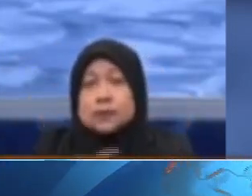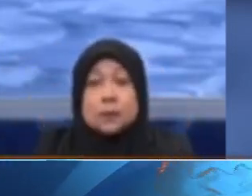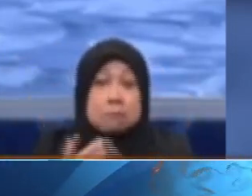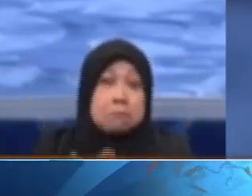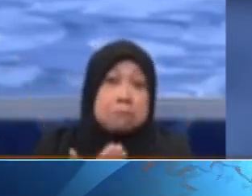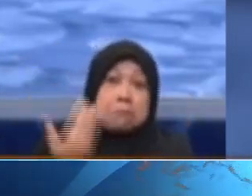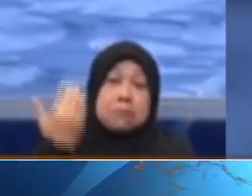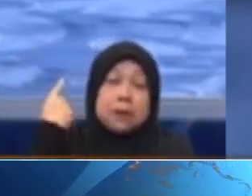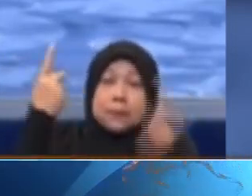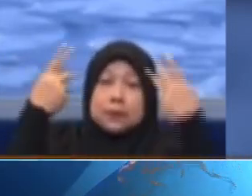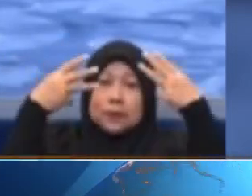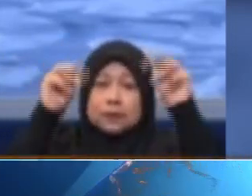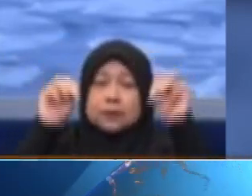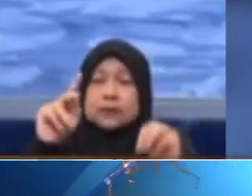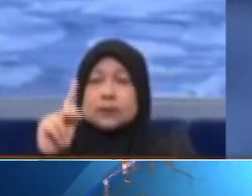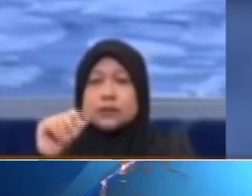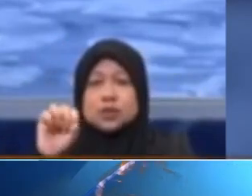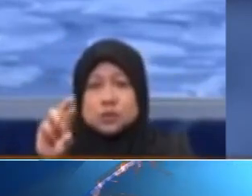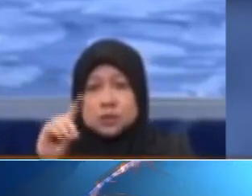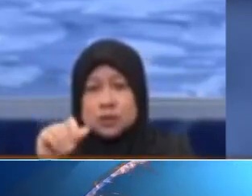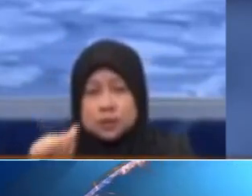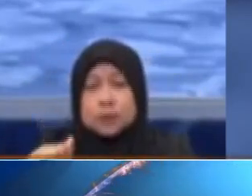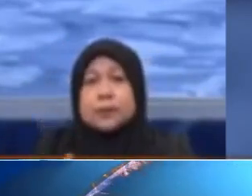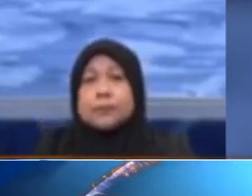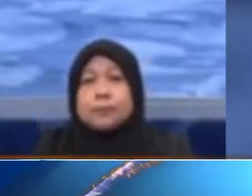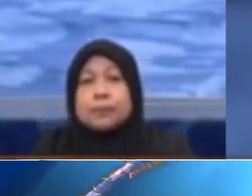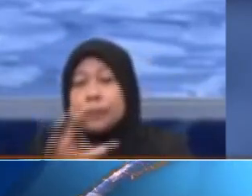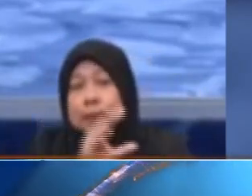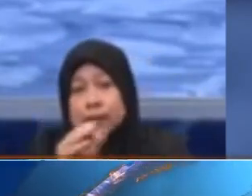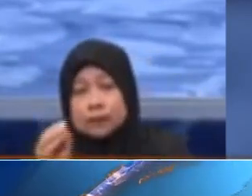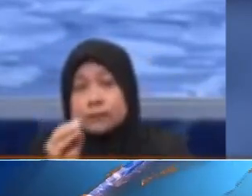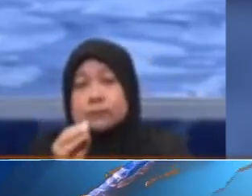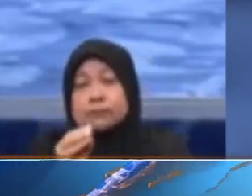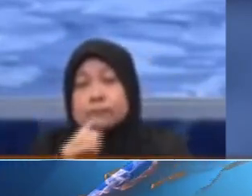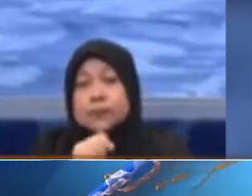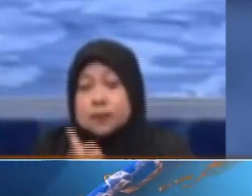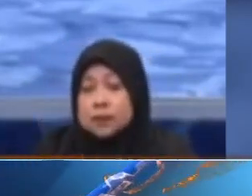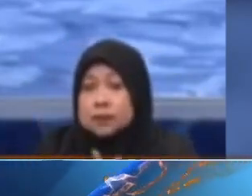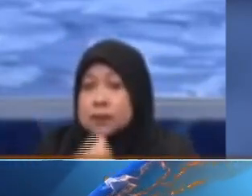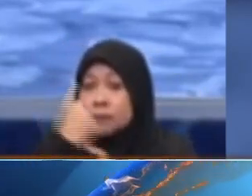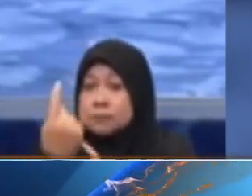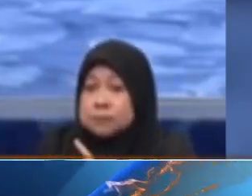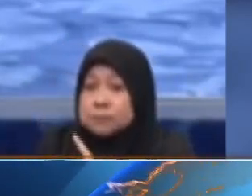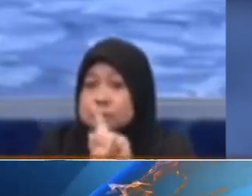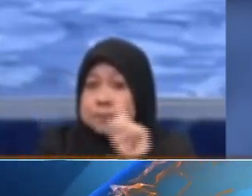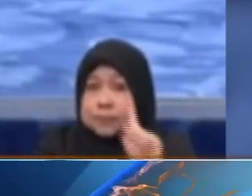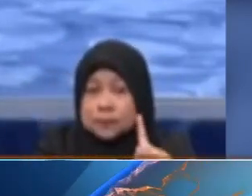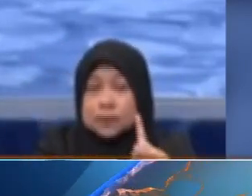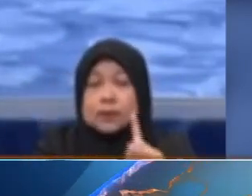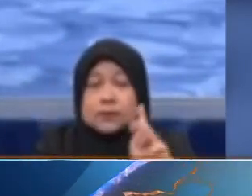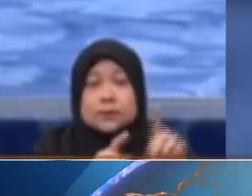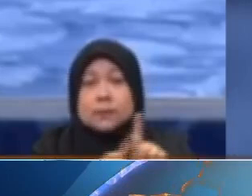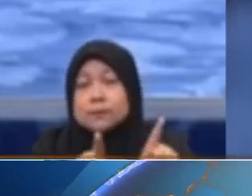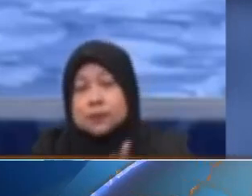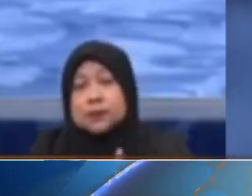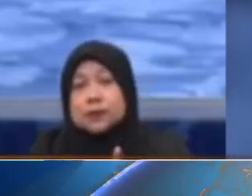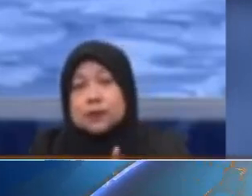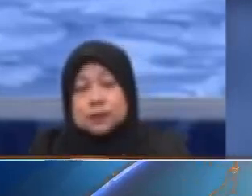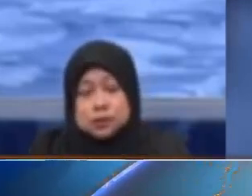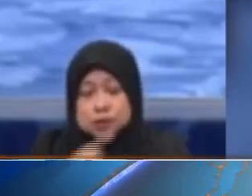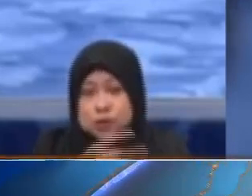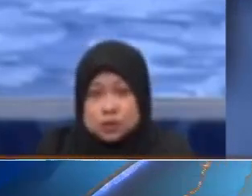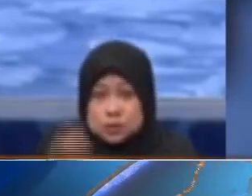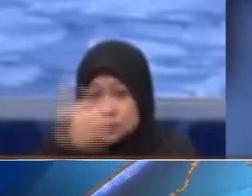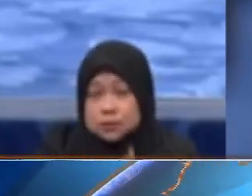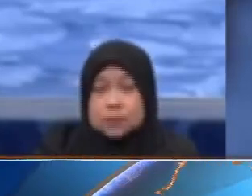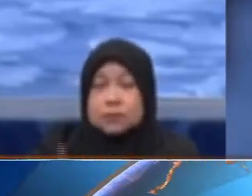baru-baru ini Perdana Menteri Kishida. Dan kita dalam tiap pertemuan termasuk dengan Premier Li Qiang, China,